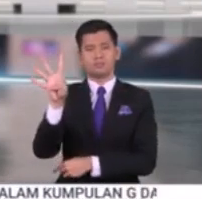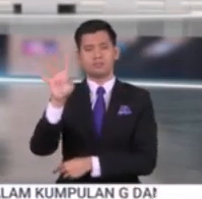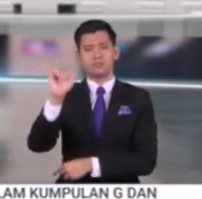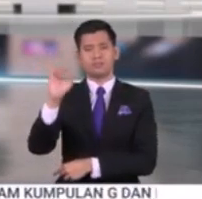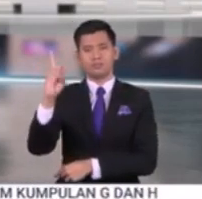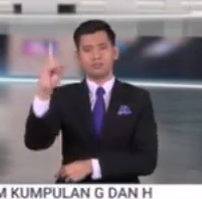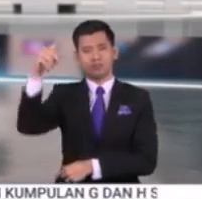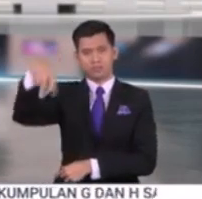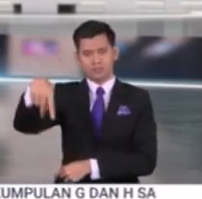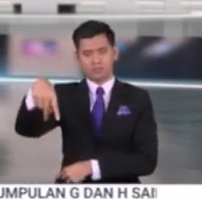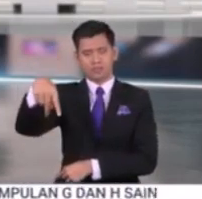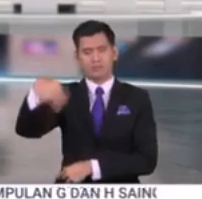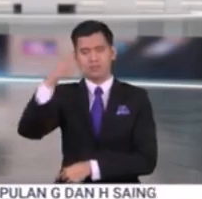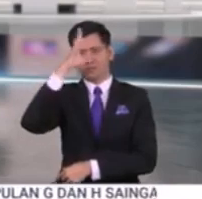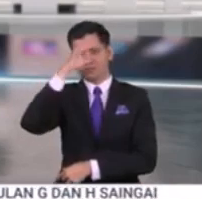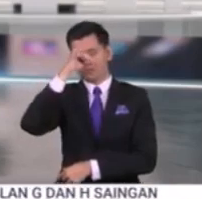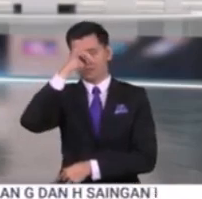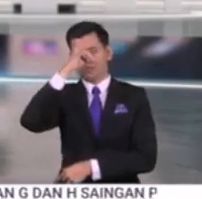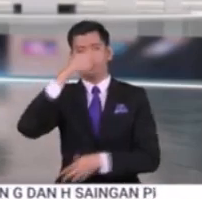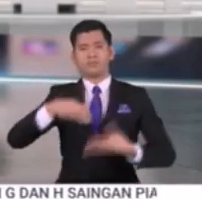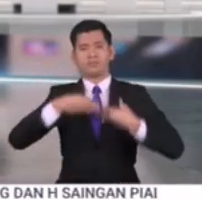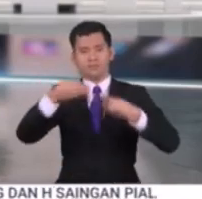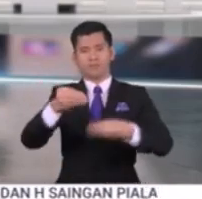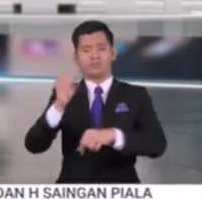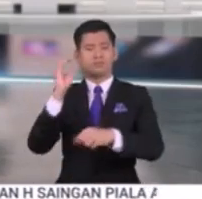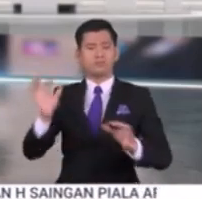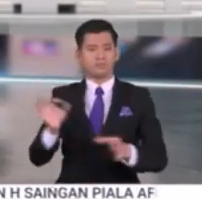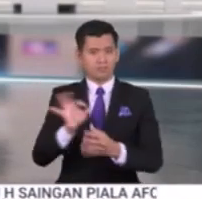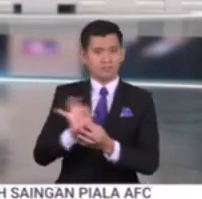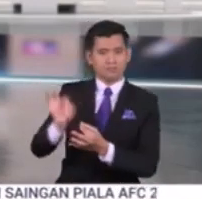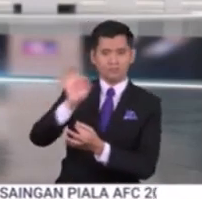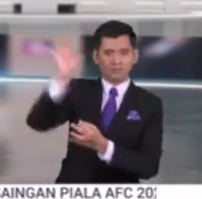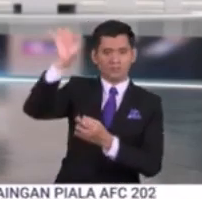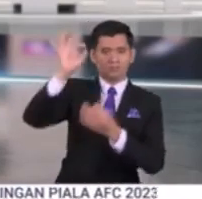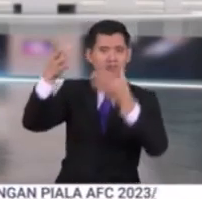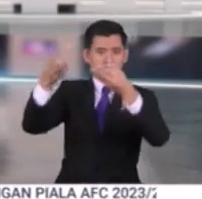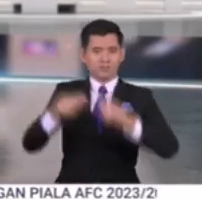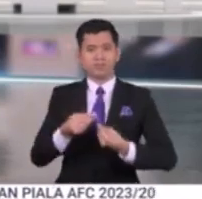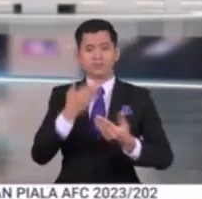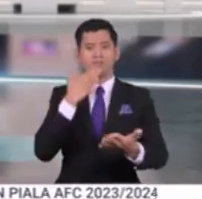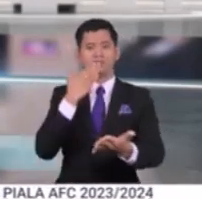Ia merupakan motivasi untuk beliau terus memberi yang terbaik dalam